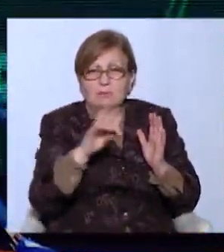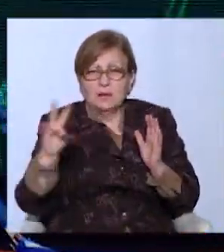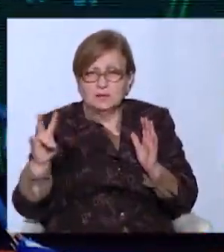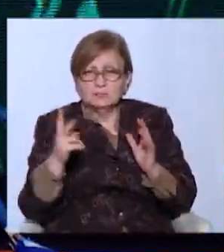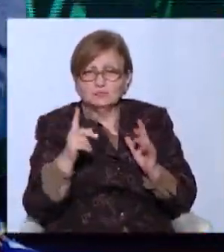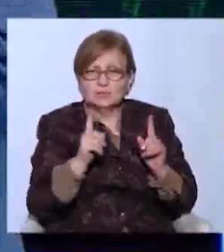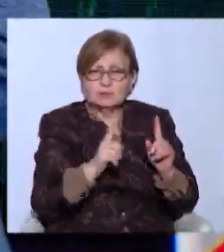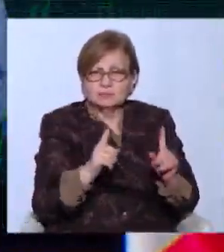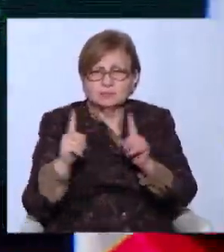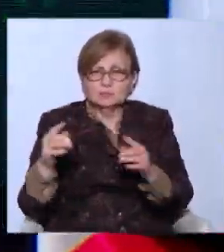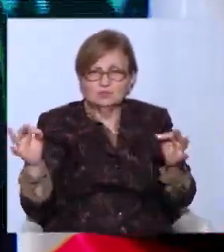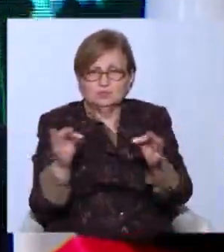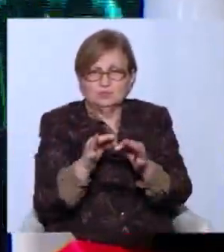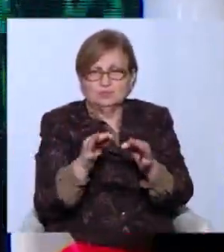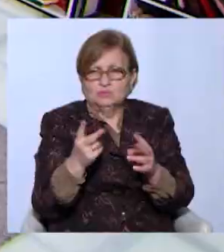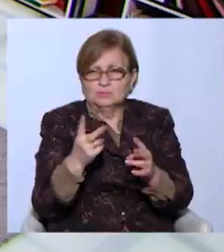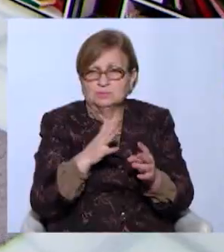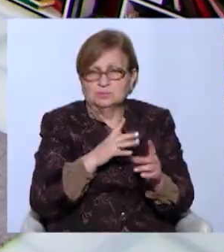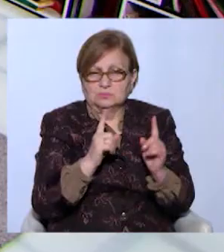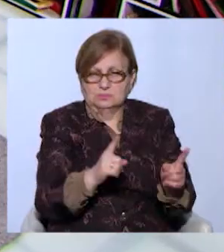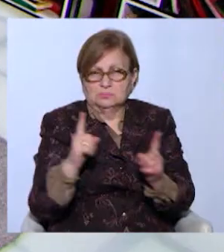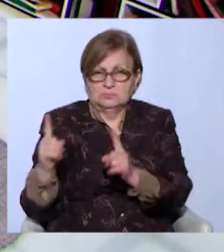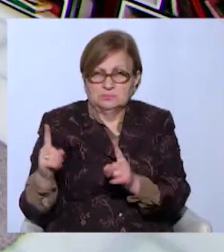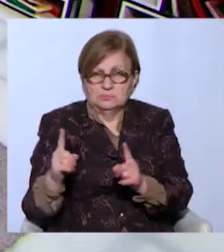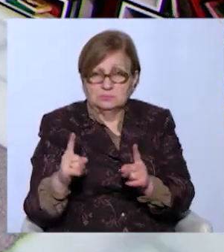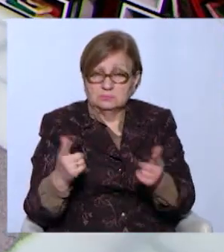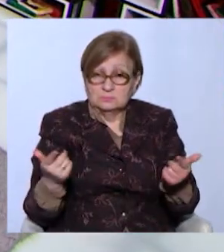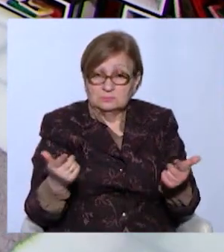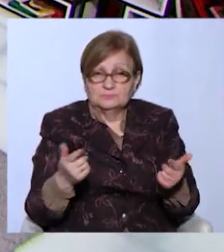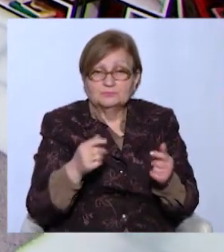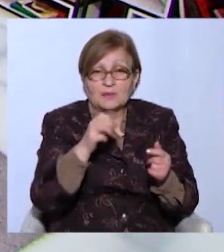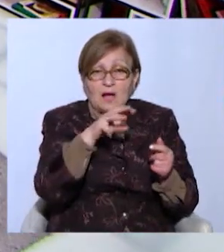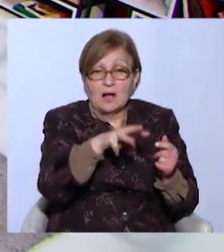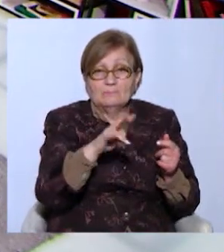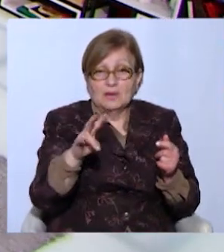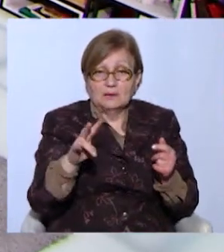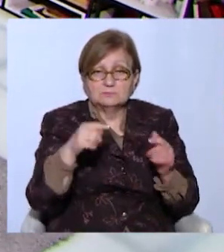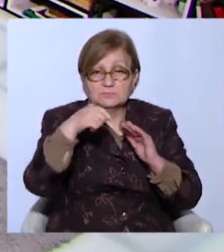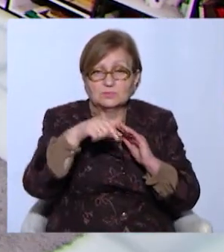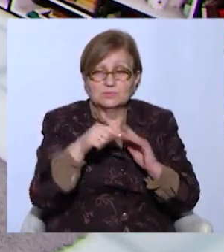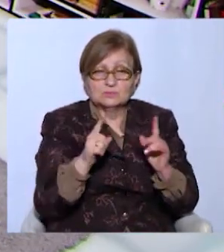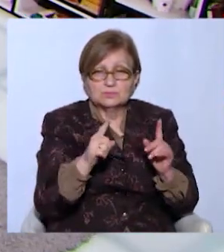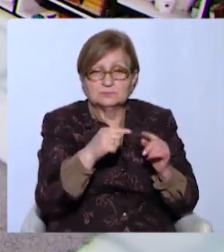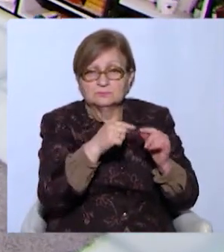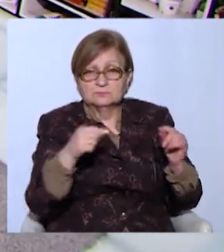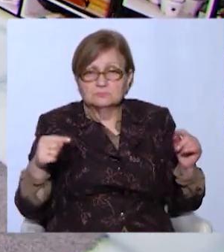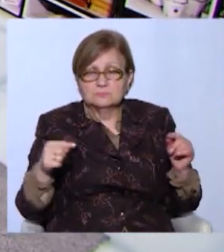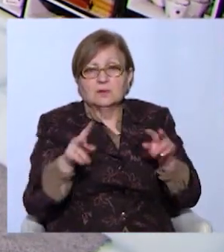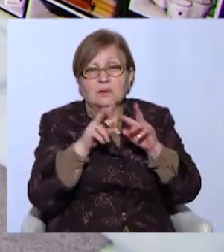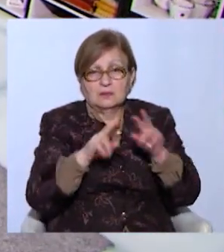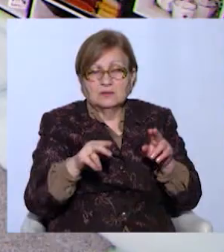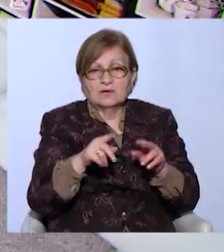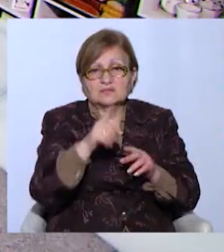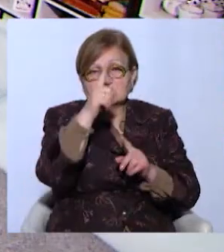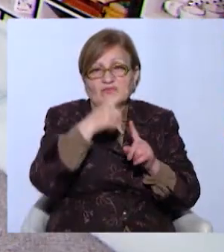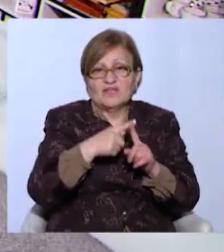თანაბრად უნდა ყოფილიყო დაშორებული და შესაბამისად mn მონაკვეთის შუამართობზე უნდა ყოფილიყო იგი და აგრეთვე x